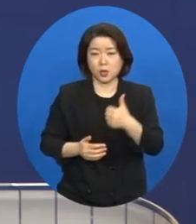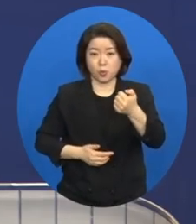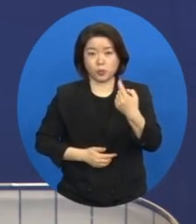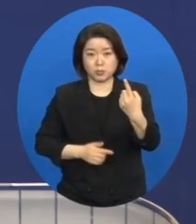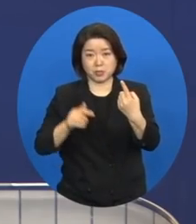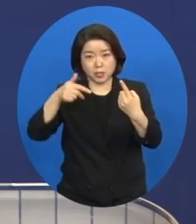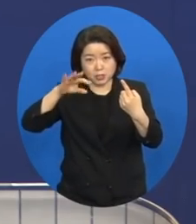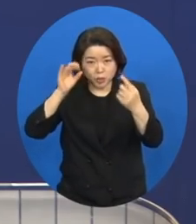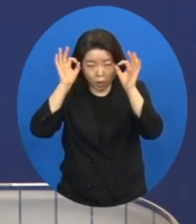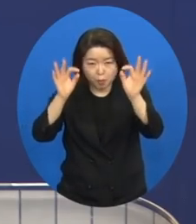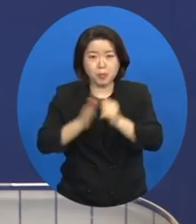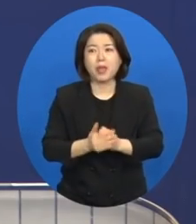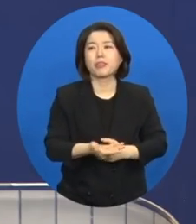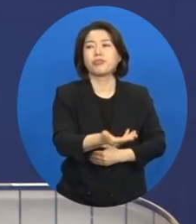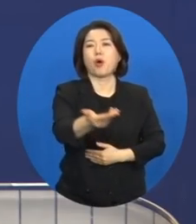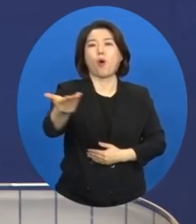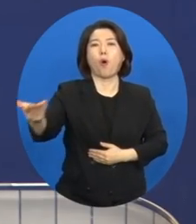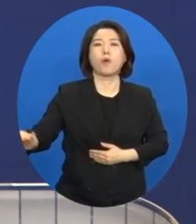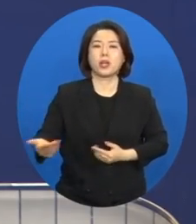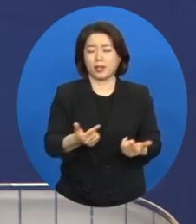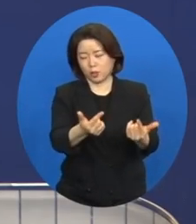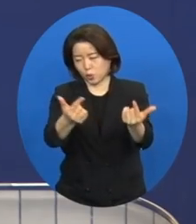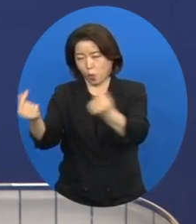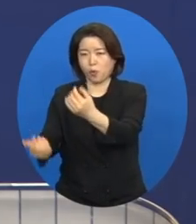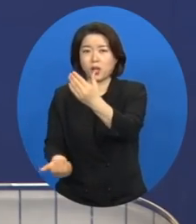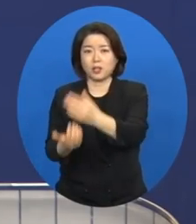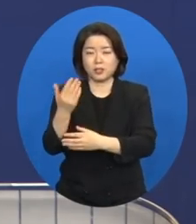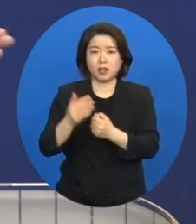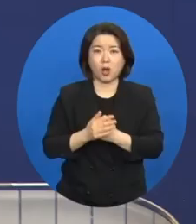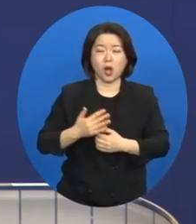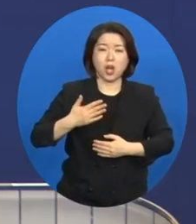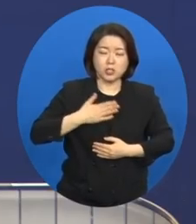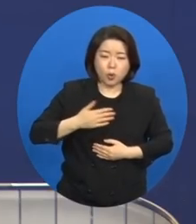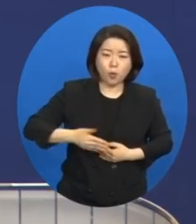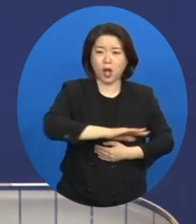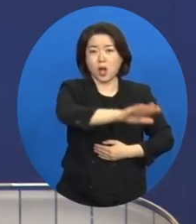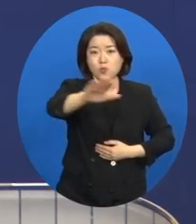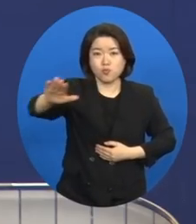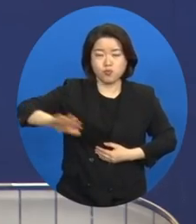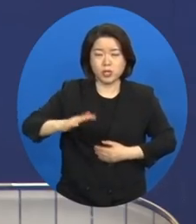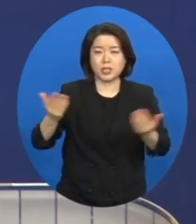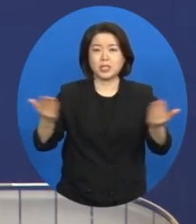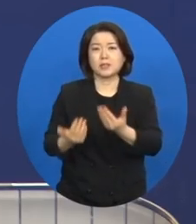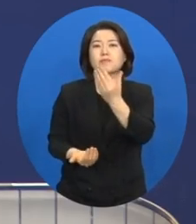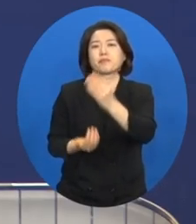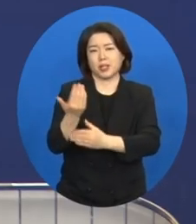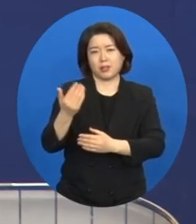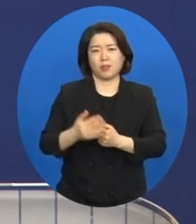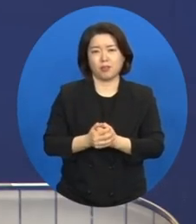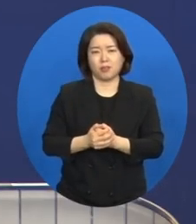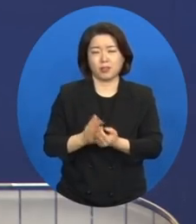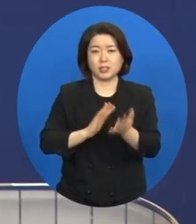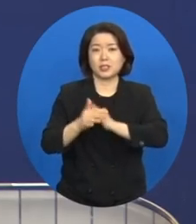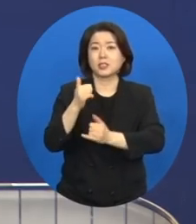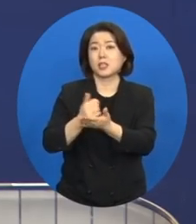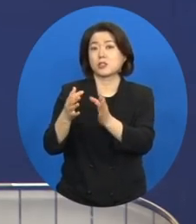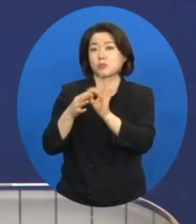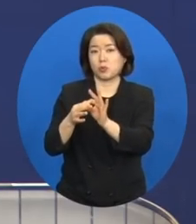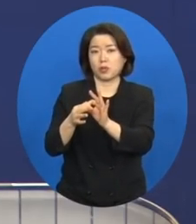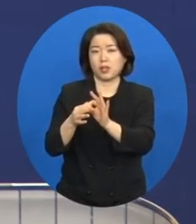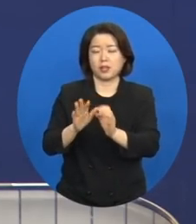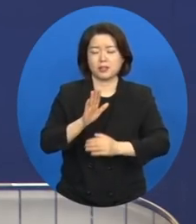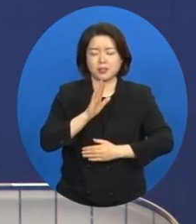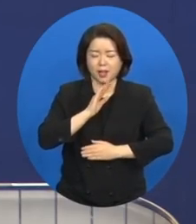있습니까? 너희들에게 일어날 것이다. 우리와 여러분들에게 일어날 일들이라는 거예요. 예수님을 통해서, 참